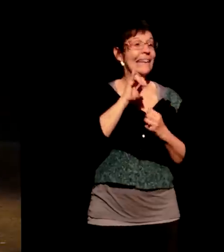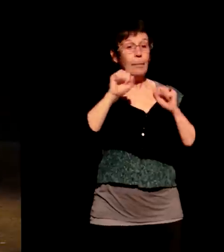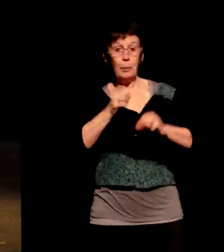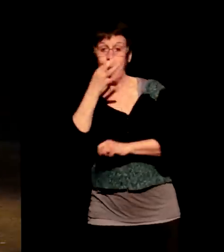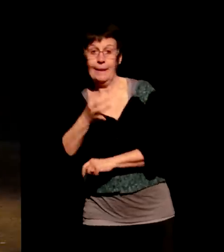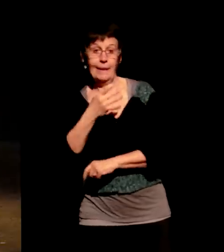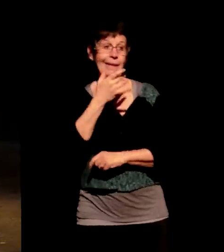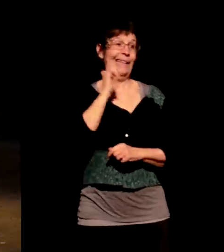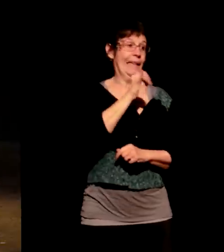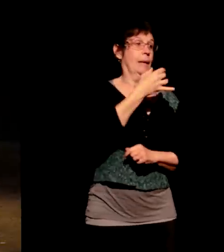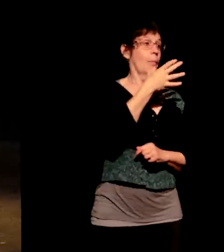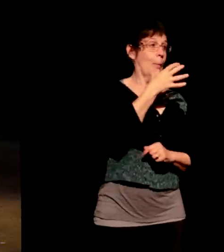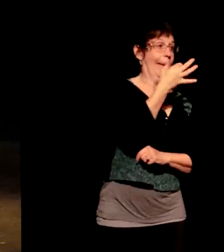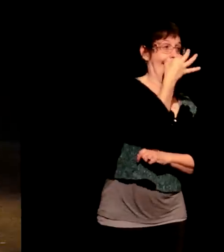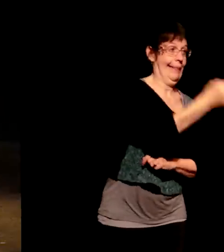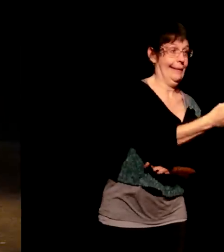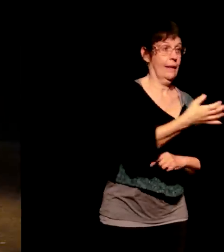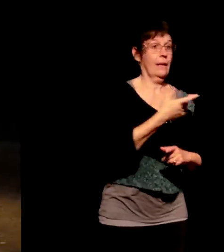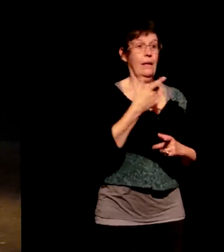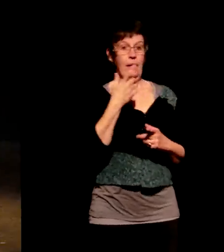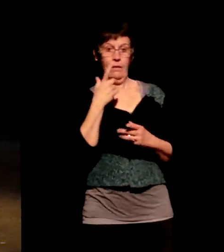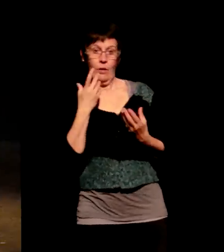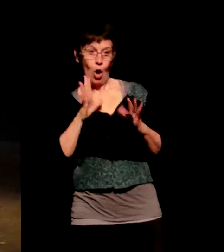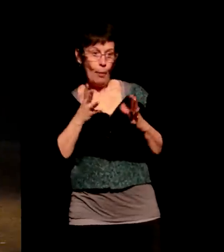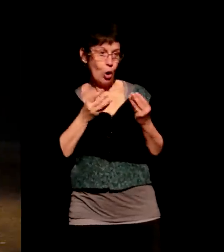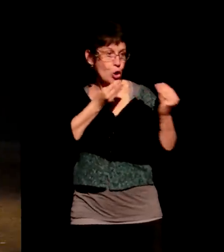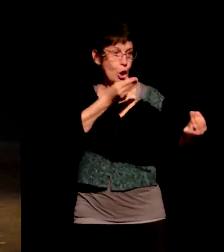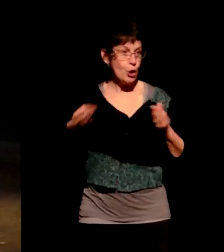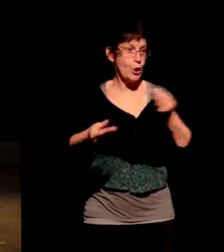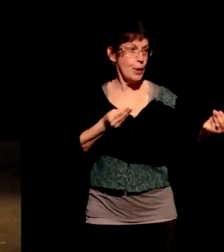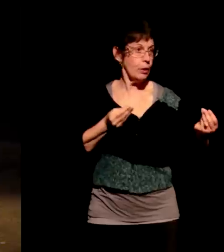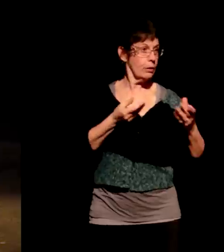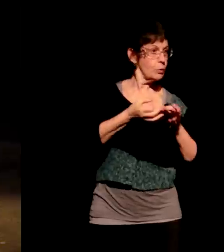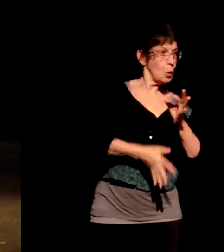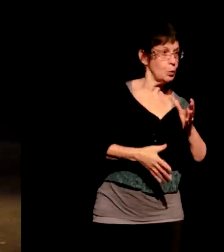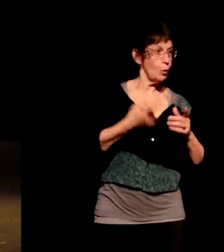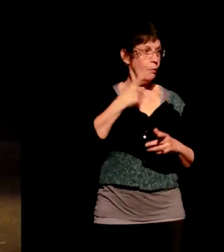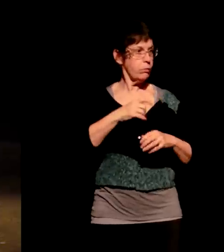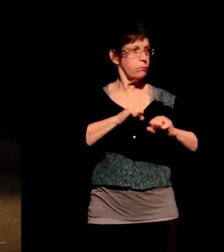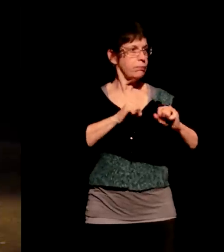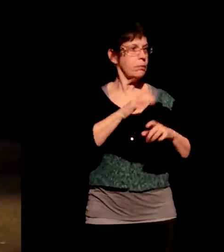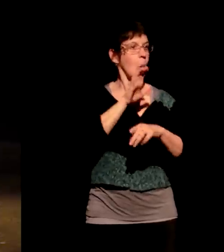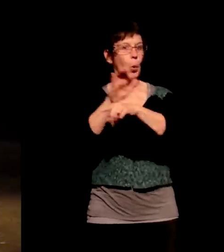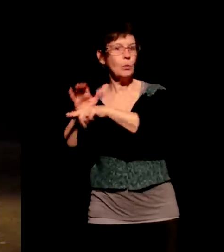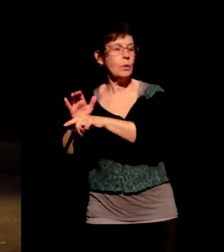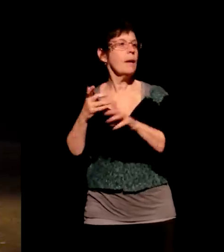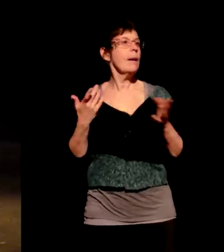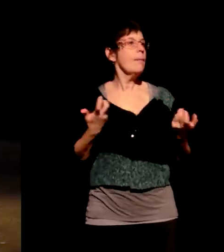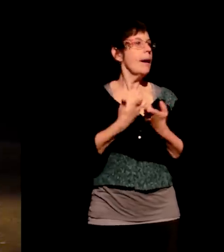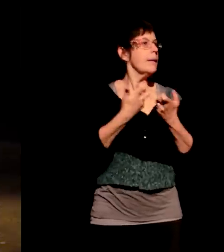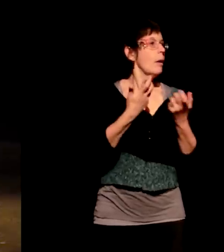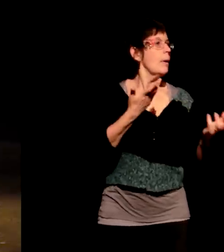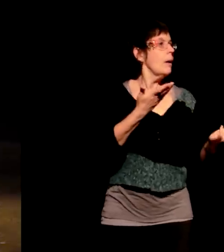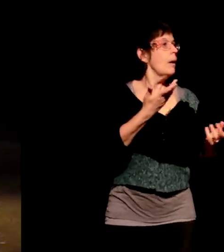dire et qui ne peut pas le dire. Ça, c'était le débat que vous aviez à la fin. Il y a vraiment là, dans l'idée de liberté d'expression par la loi, l'idée qu'il y a des gens. Parce